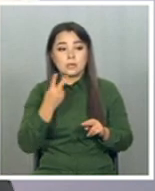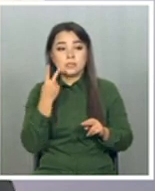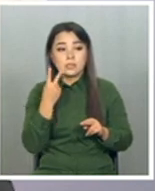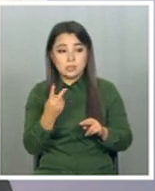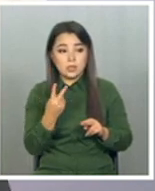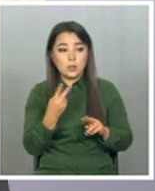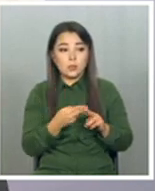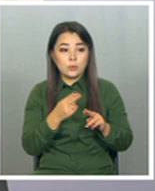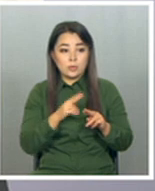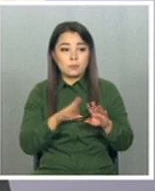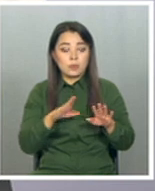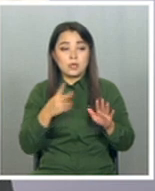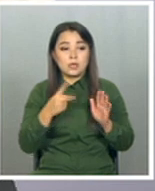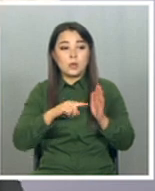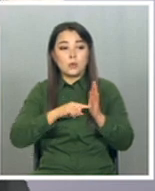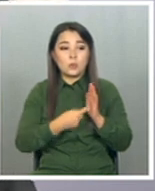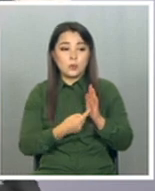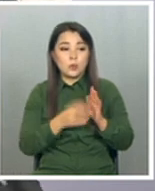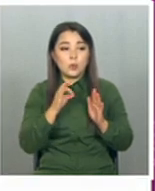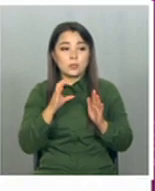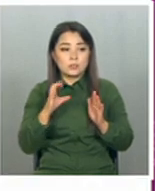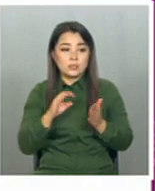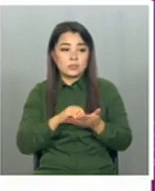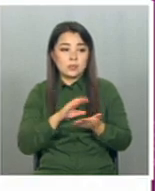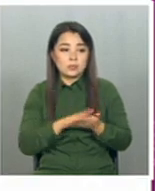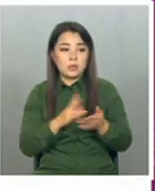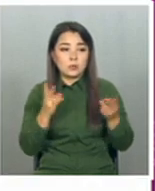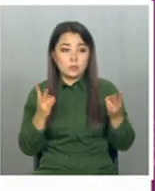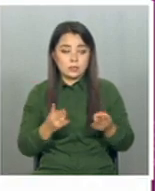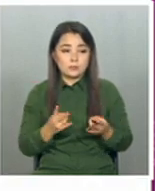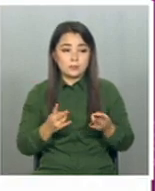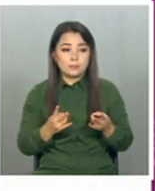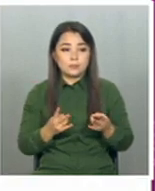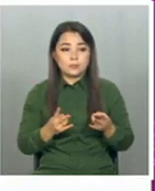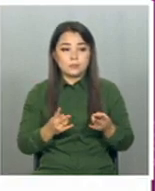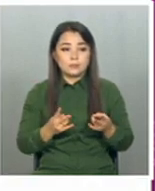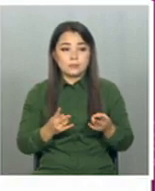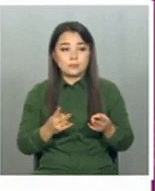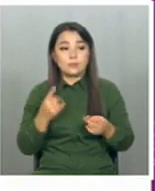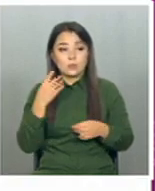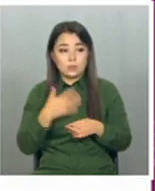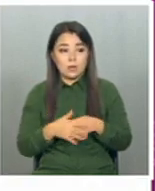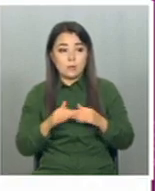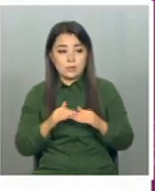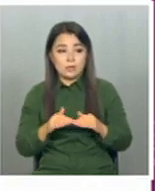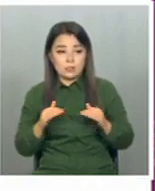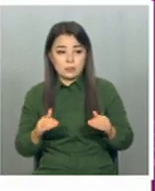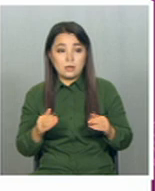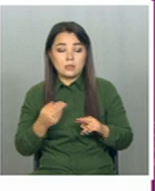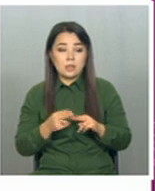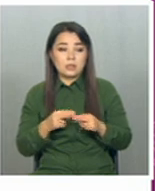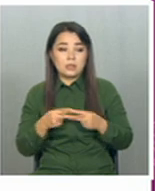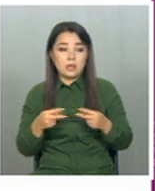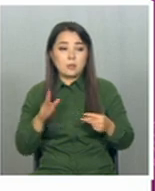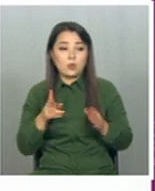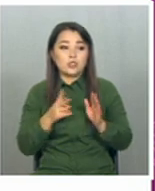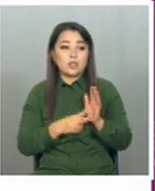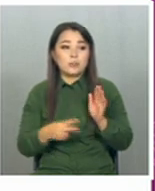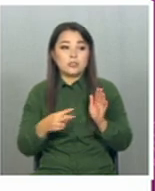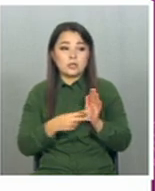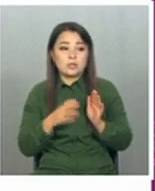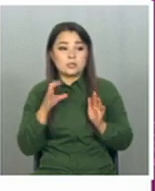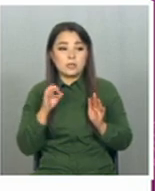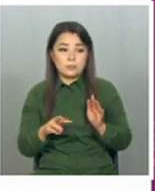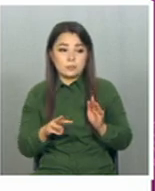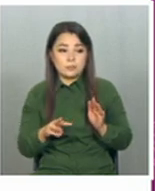болғандықтан екі көбейтілген О-сы деп жазамыз. Мінекей түсінікті қой балар. Бұл тең болады 77